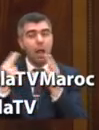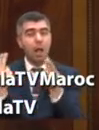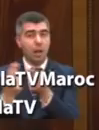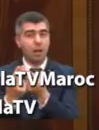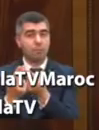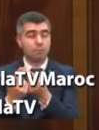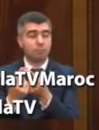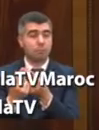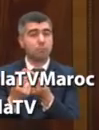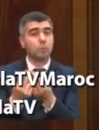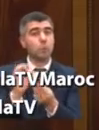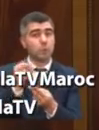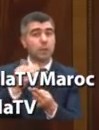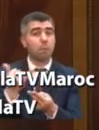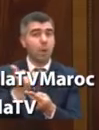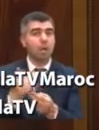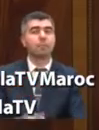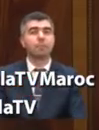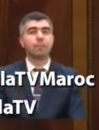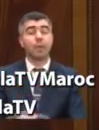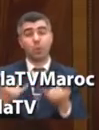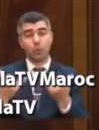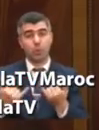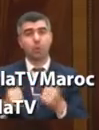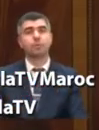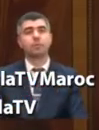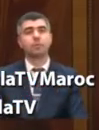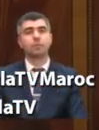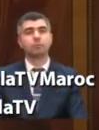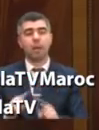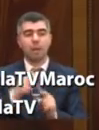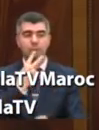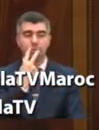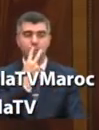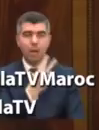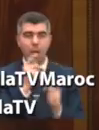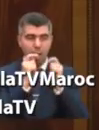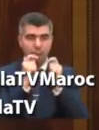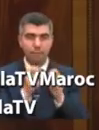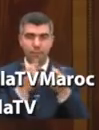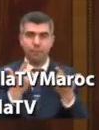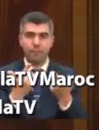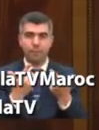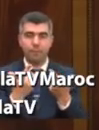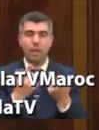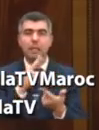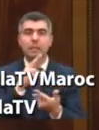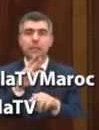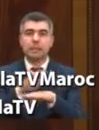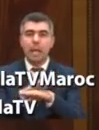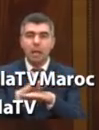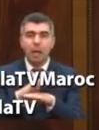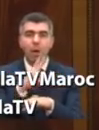الحكومات. ونحن اليوم أمام واقع وأمام سياسة إسرائيلية تضرب